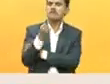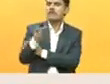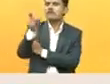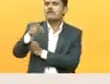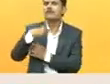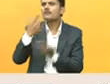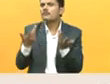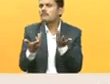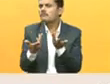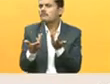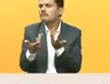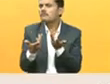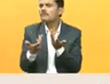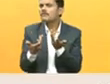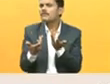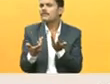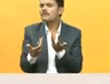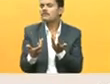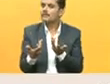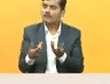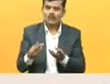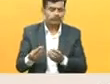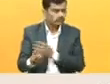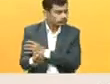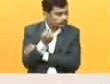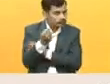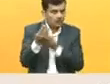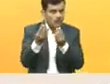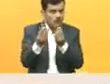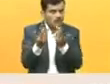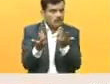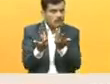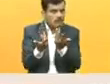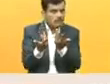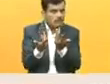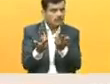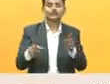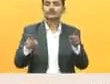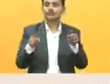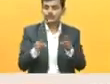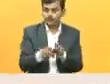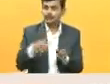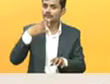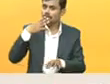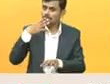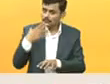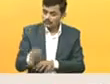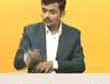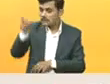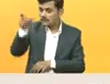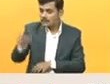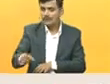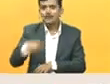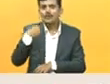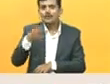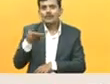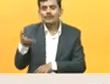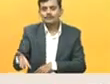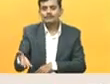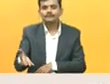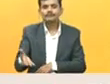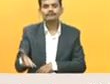वाला व्यक्ति आखिर किस मिट्टी का बना होगा। दरअसल ये व्यक्ति कोई और